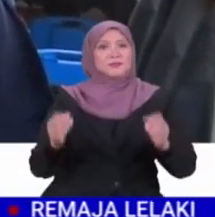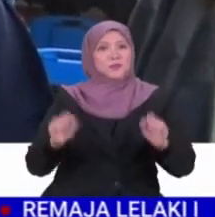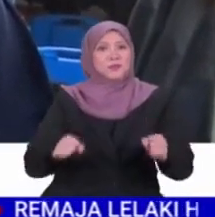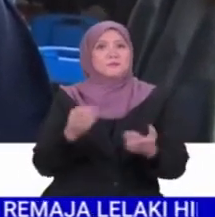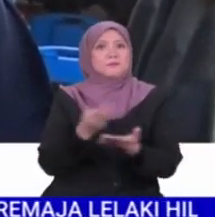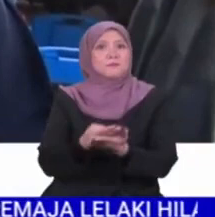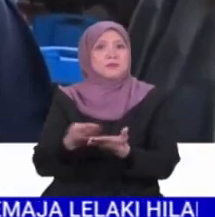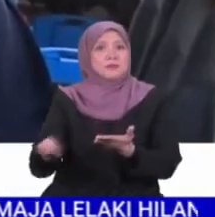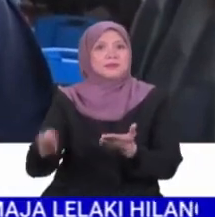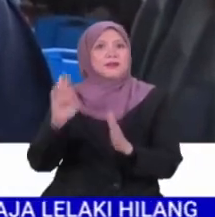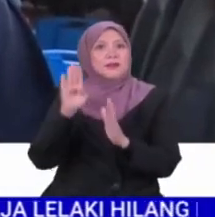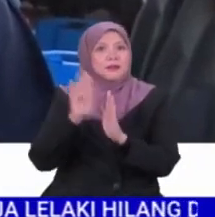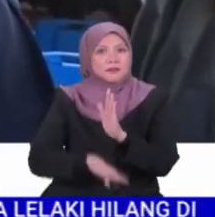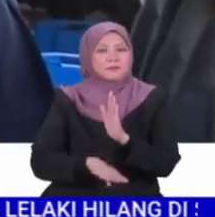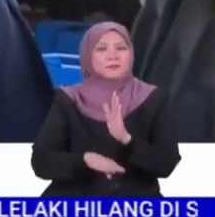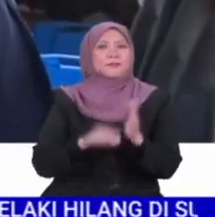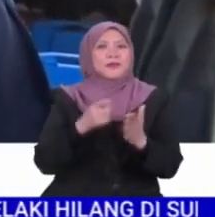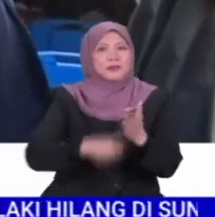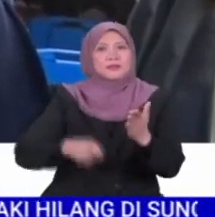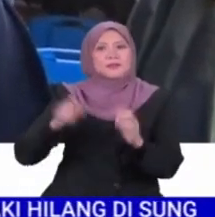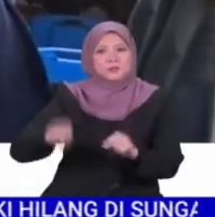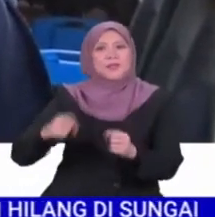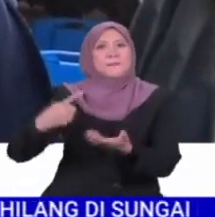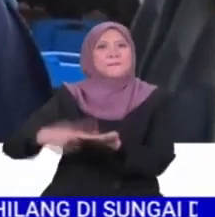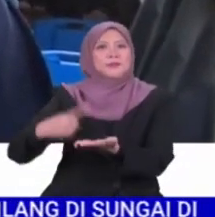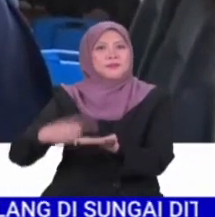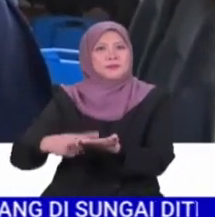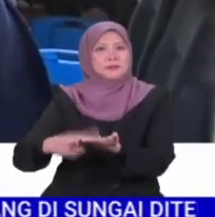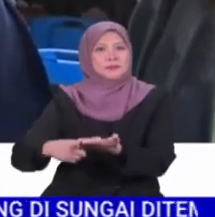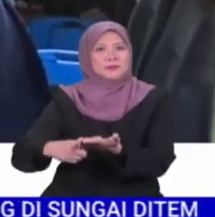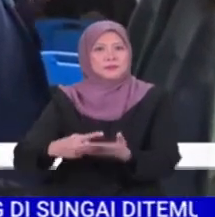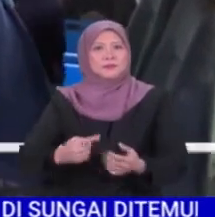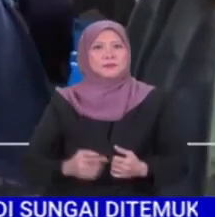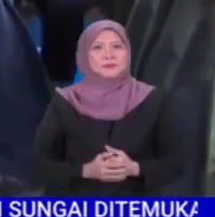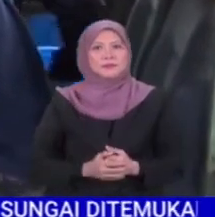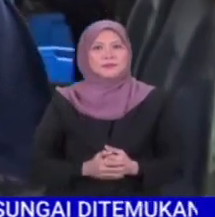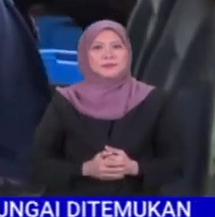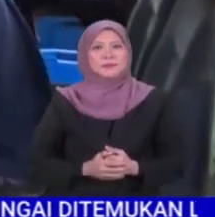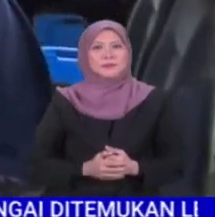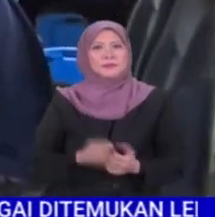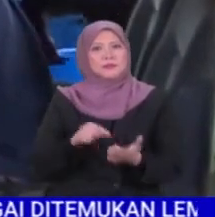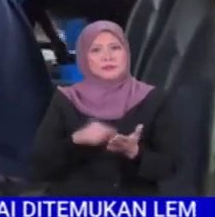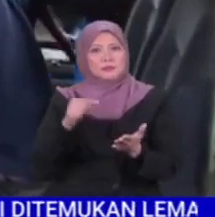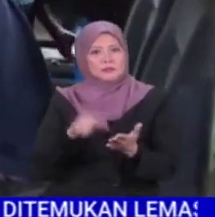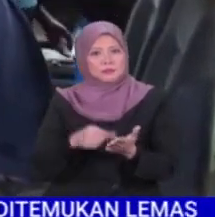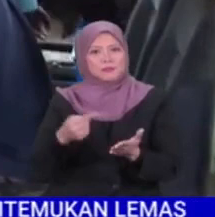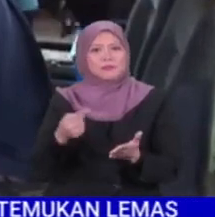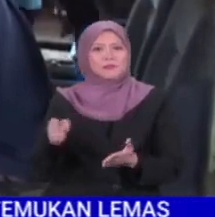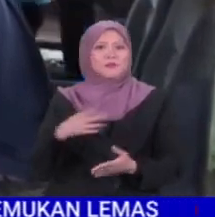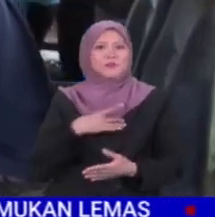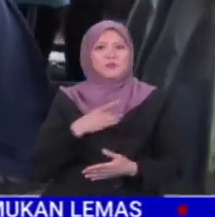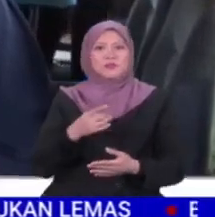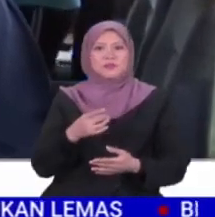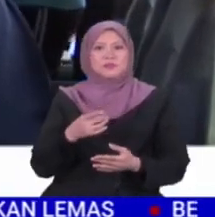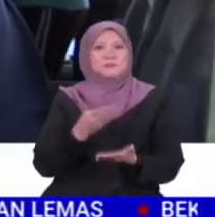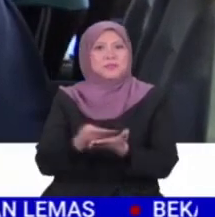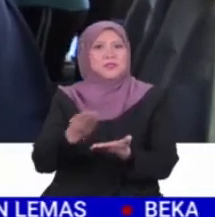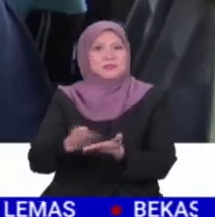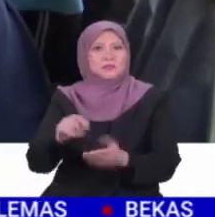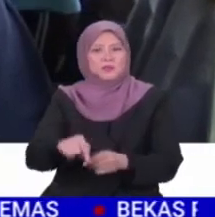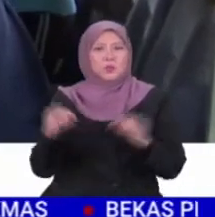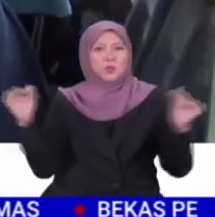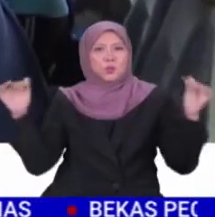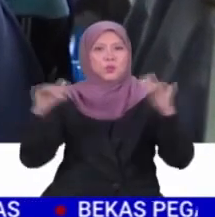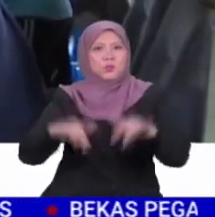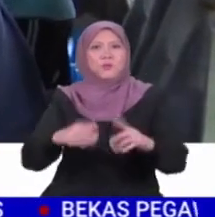kita harga boleh dirundi kan. Lebih tu kadang-kadang mereka suka main di pelantak, orang ramai